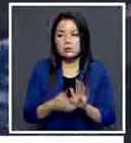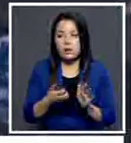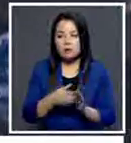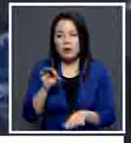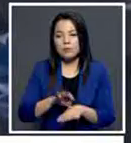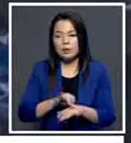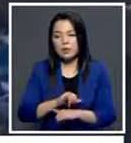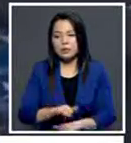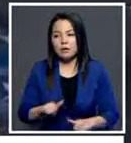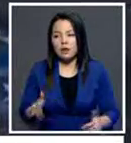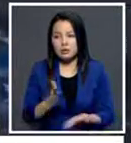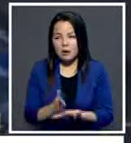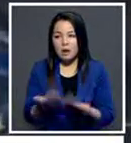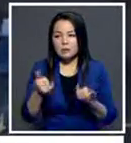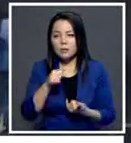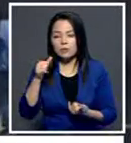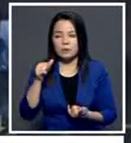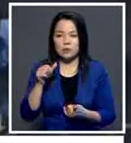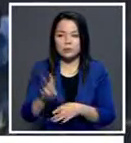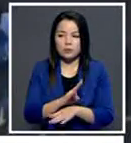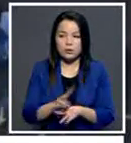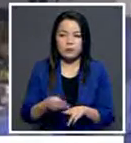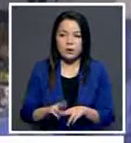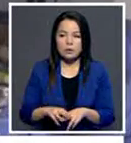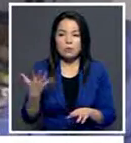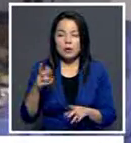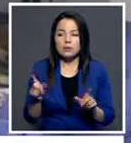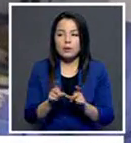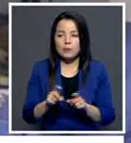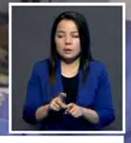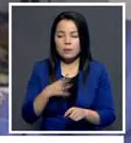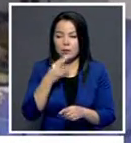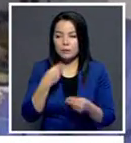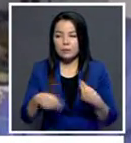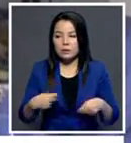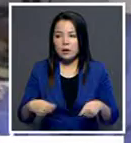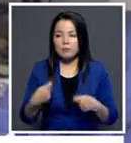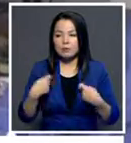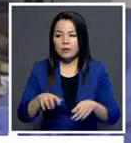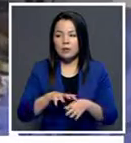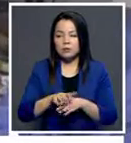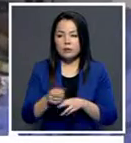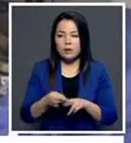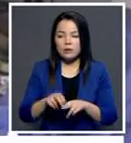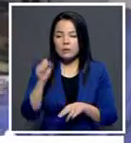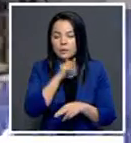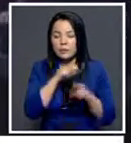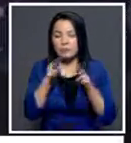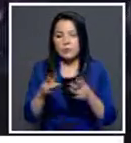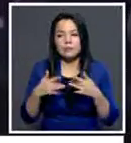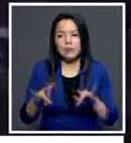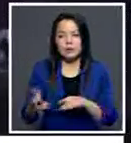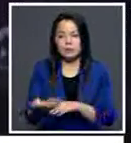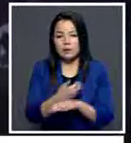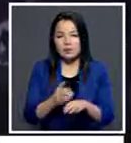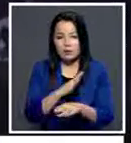безгек ауруының таралуы. Өткен түні адамдар кемінде 5 супермаркеттің тауарын талапайлап әкеткен. Соған байланысты 20 күдікті